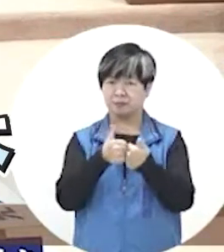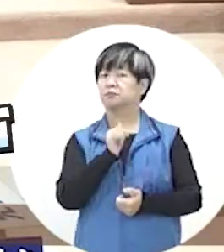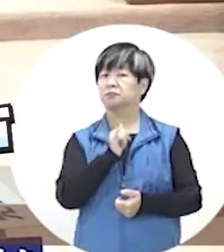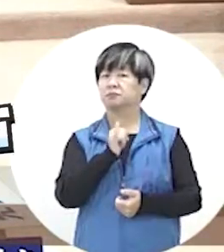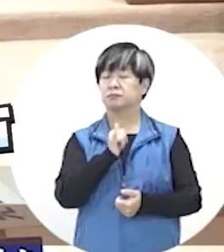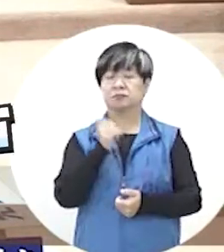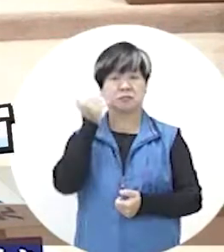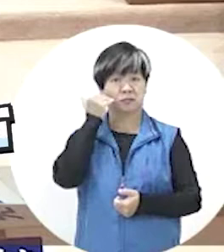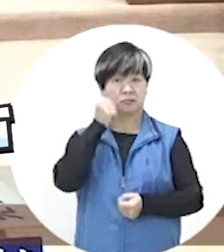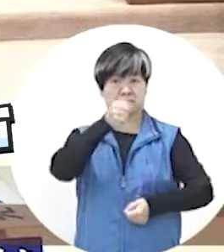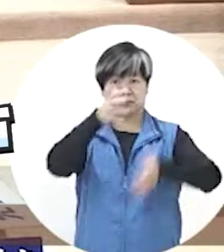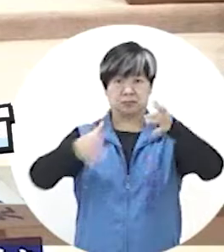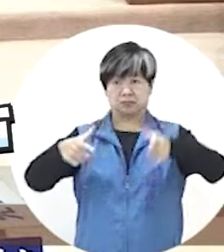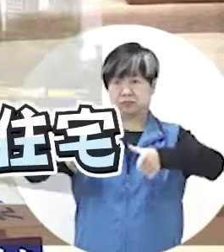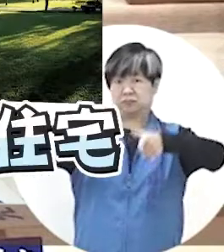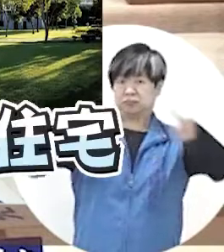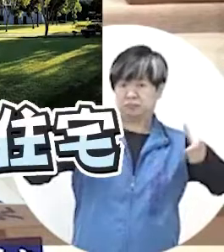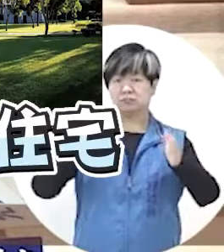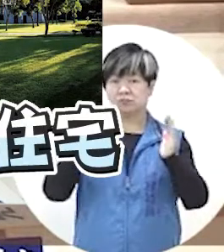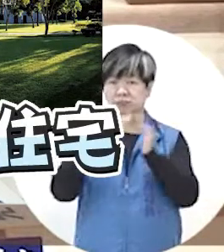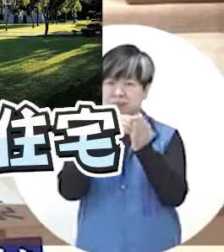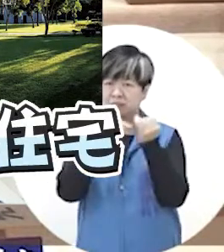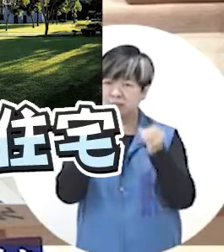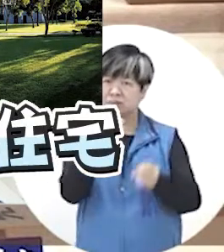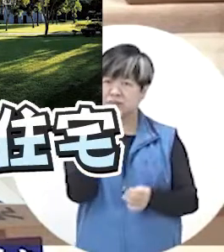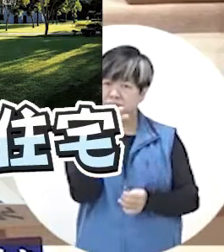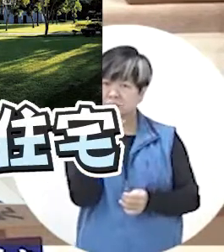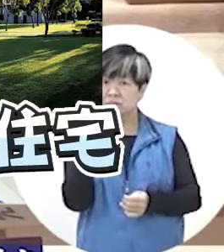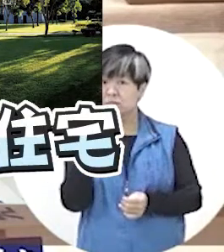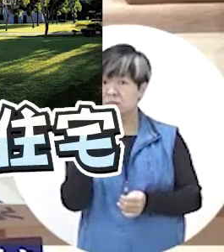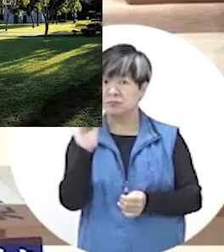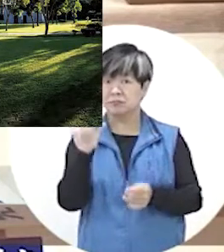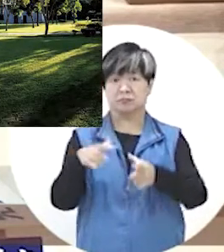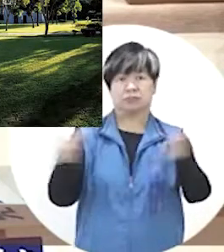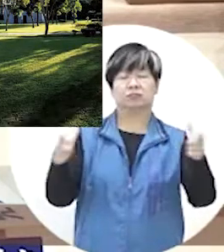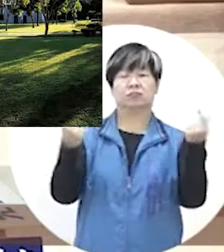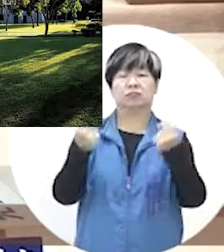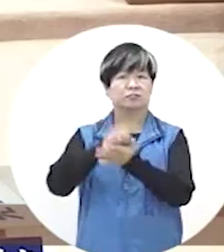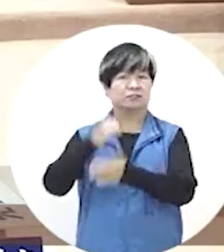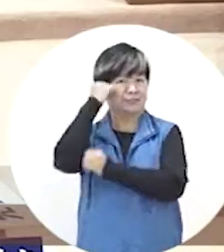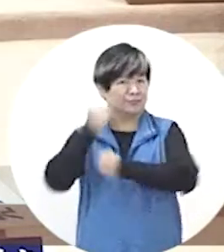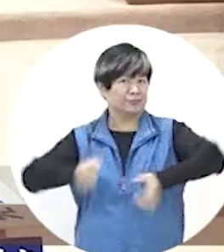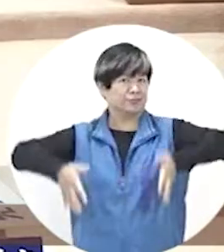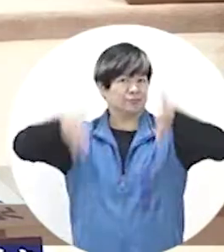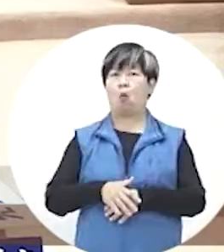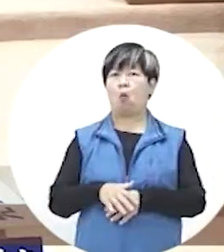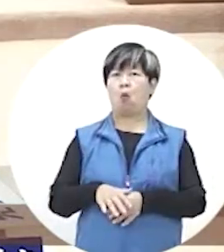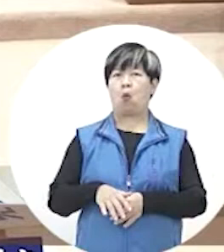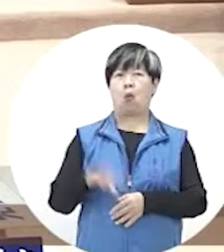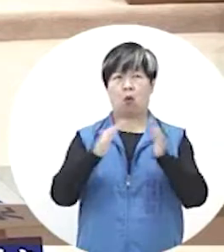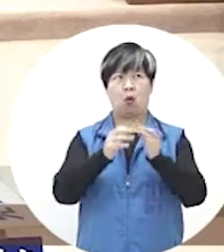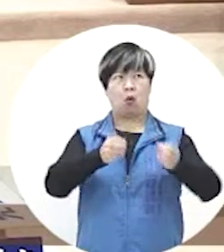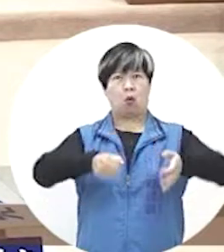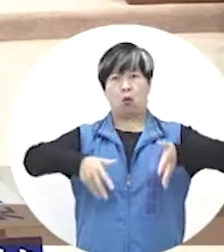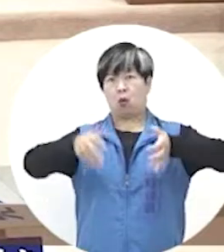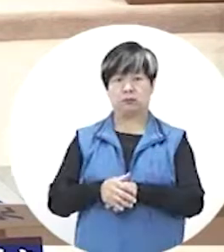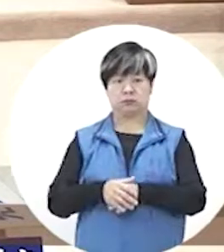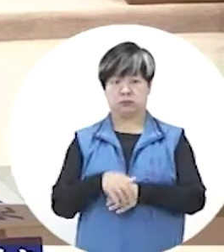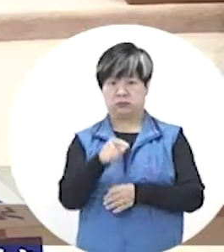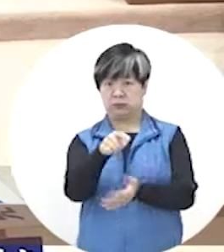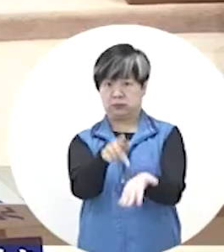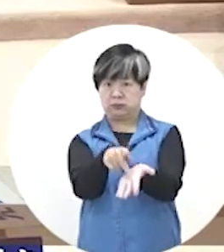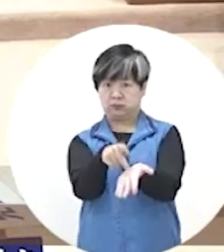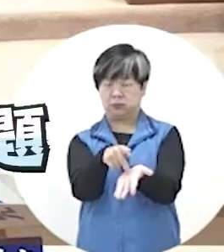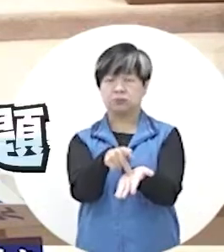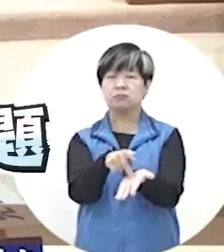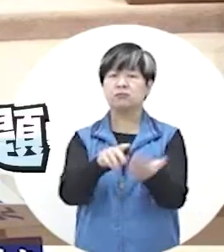很大，有700户的，有1000户，像我们板桥还有一个合一住宅，那个有几千户的，那他也有空间。如果说在他们那边做或者是其